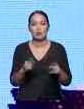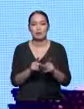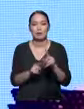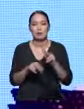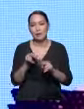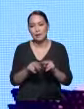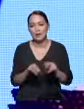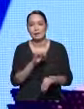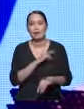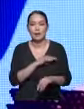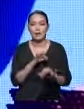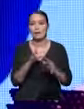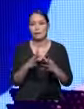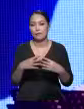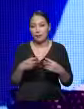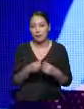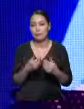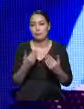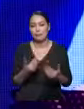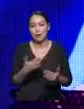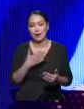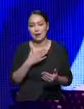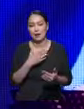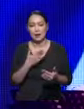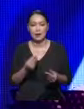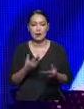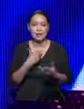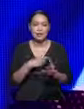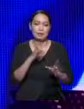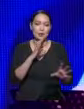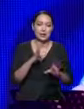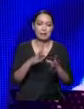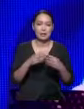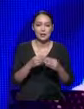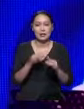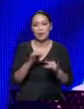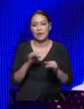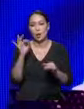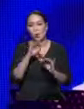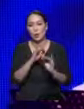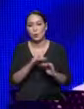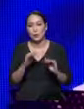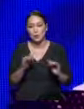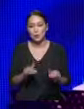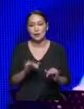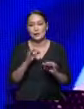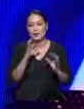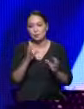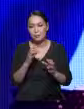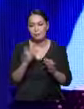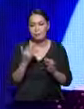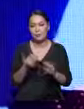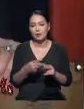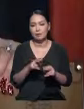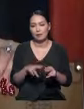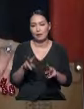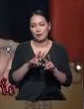работе и в семье, брать на себя повседневные заботы в доме и о детях, быть для них нравственным